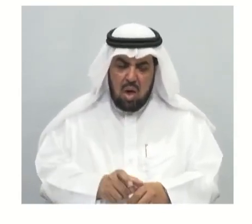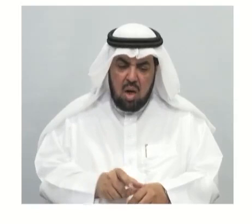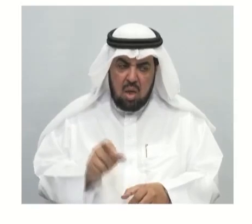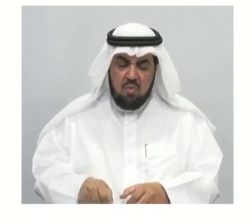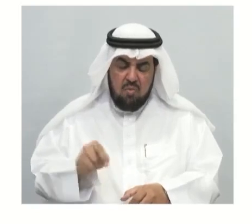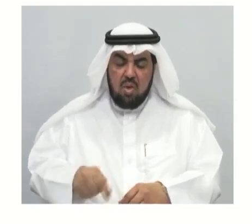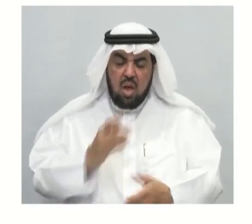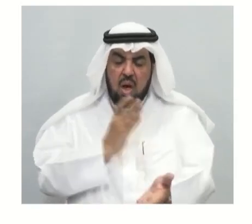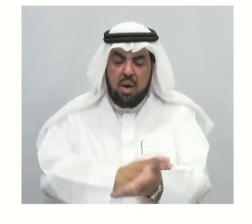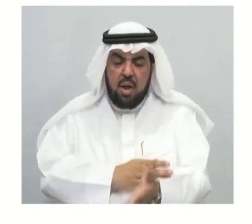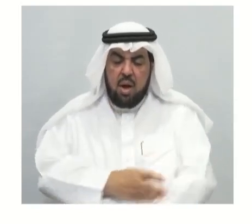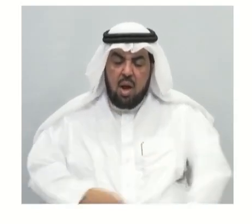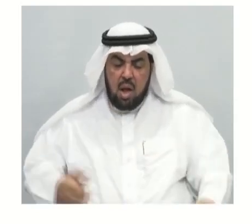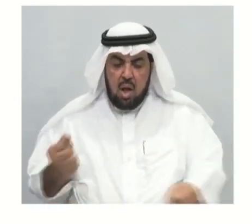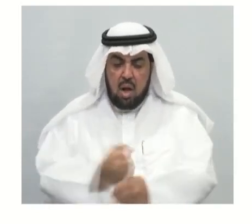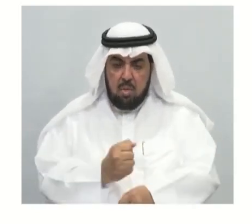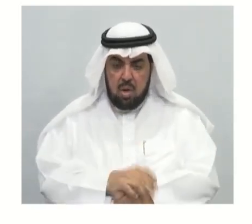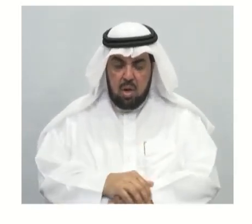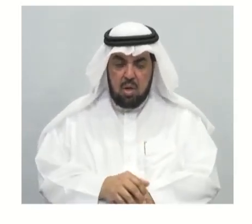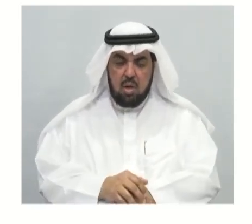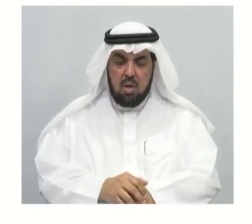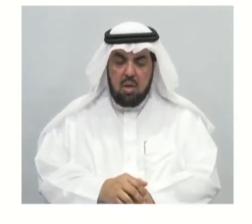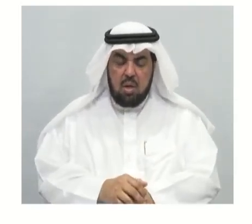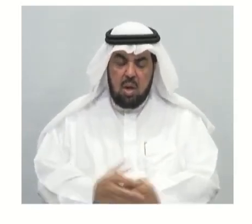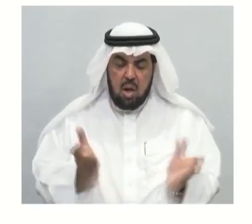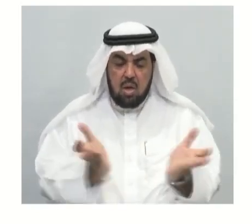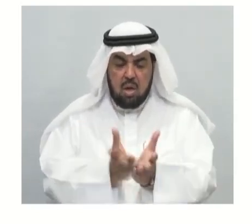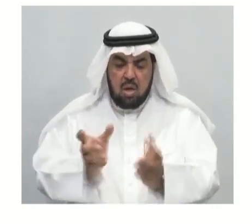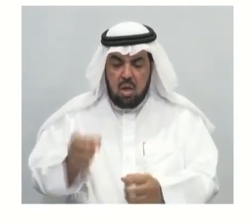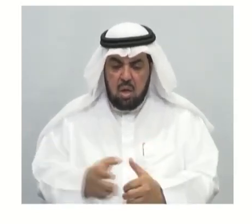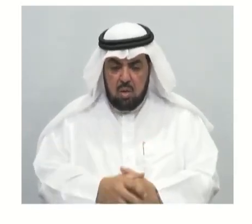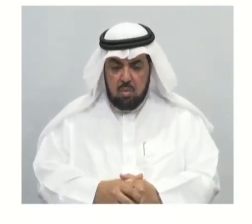المصطلحات في تقارير الاعمال عزيزي